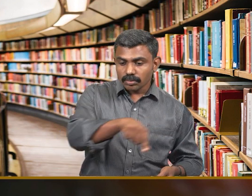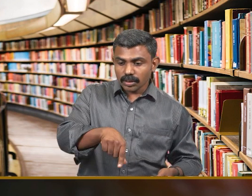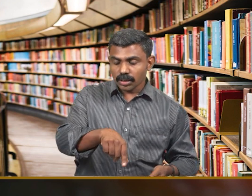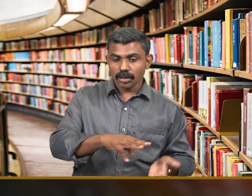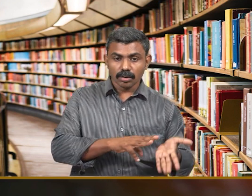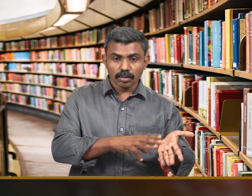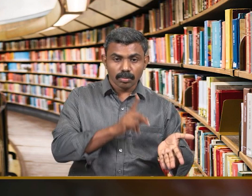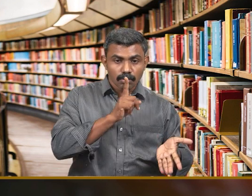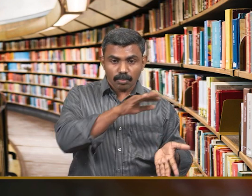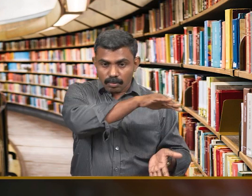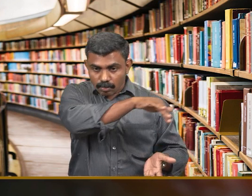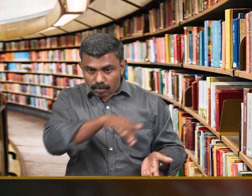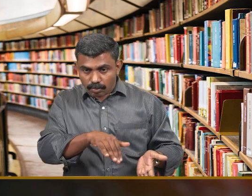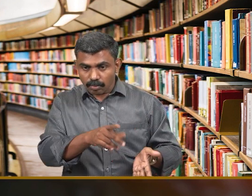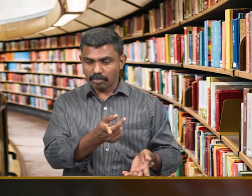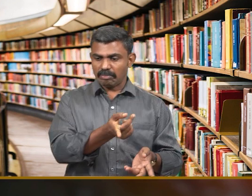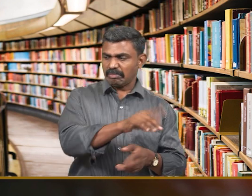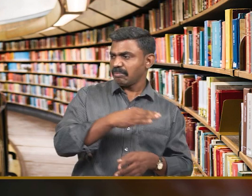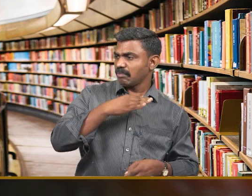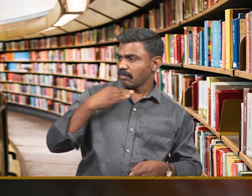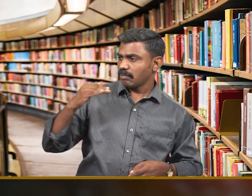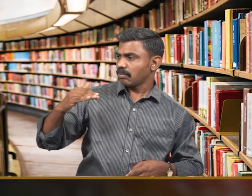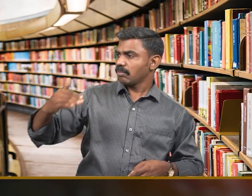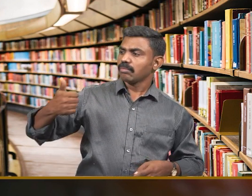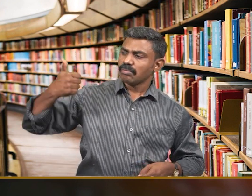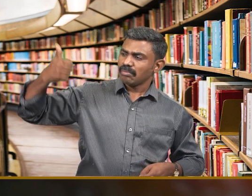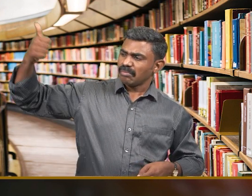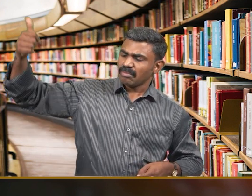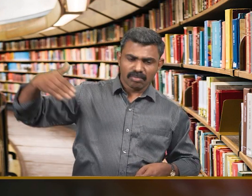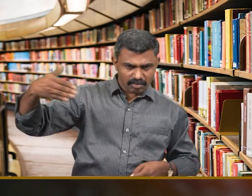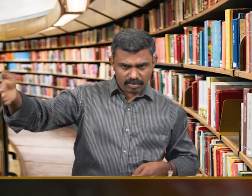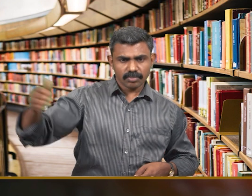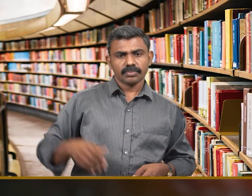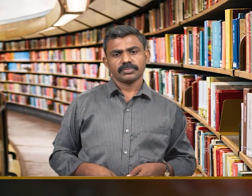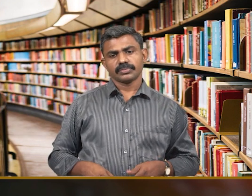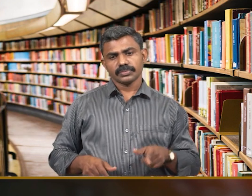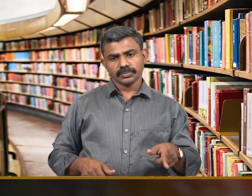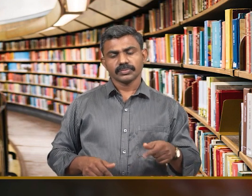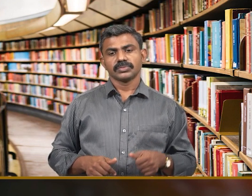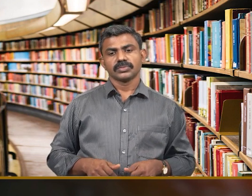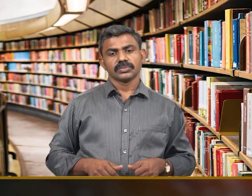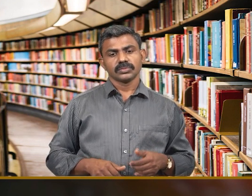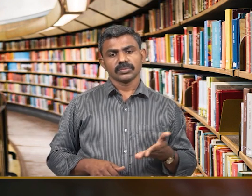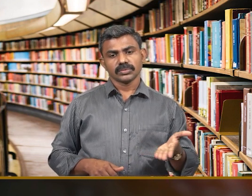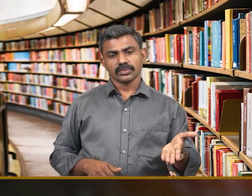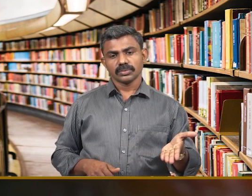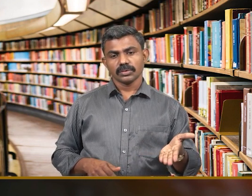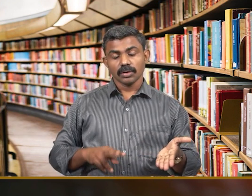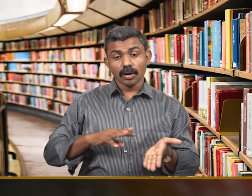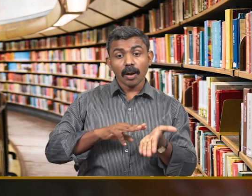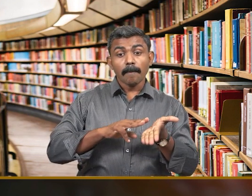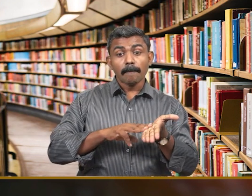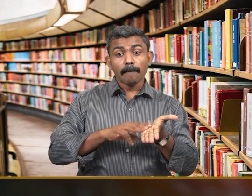அதாவது தளம், அதாவது அடித்தளம் வந்து வேகமாக ஏறிக்கிட்டு இருக்குன்னு சொல்லலாம். ஸோ அந்த வகையில் என்ன பண்ணுறாங்க, வந்து